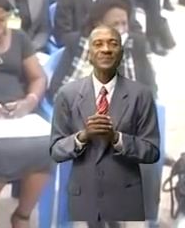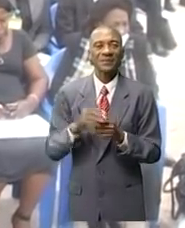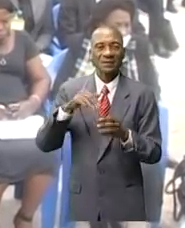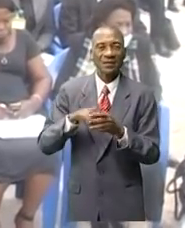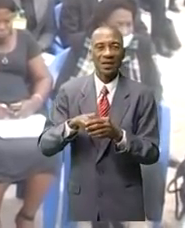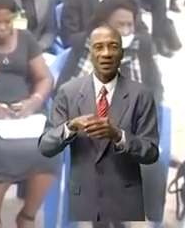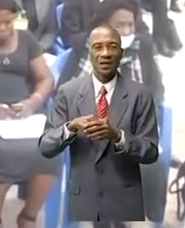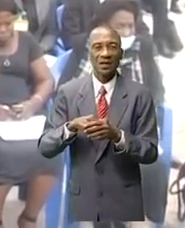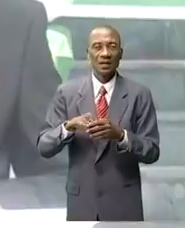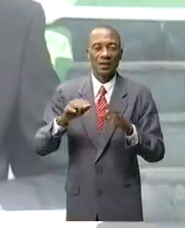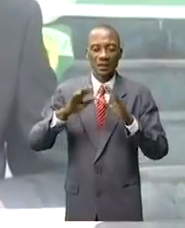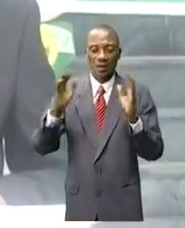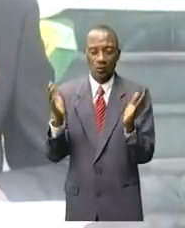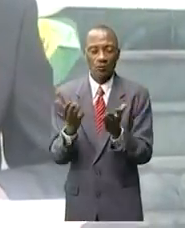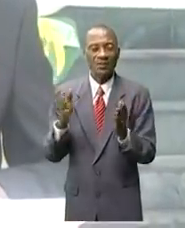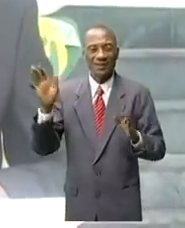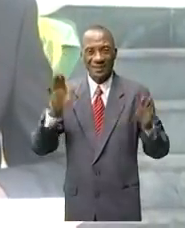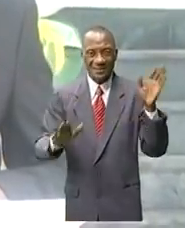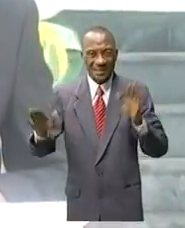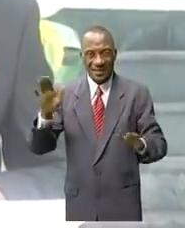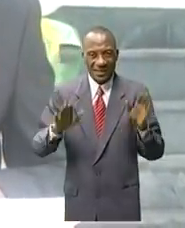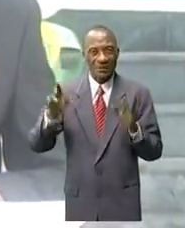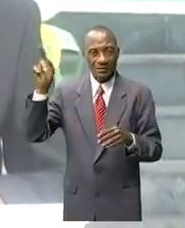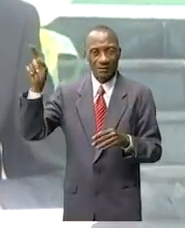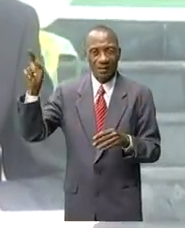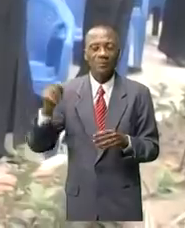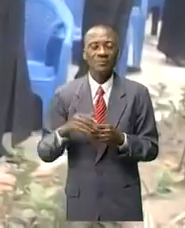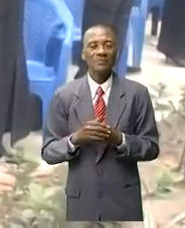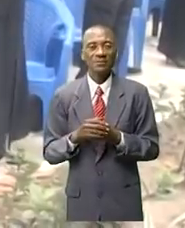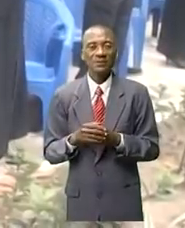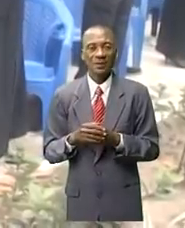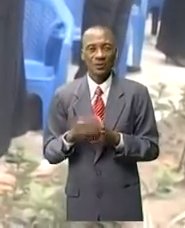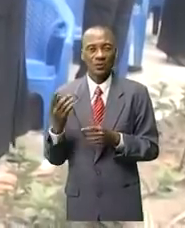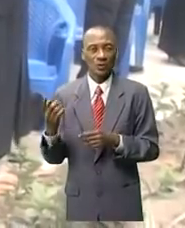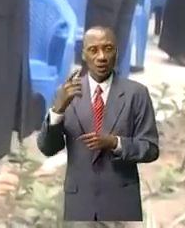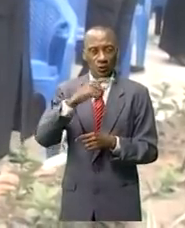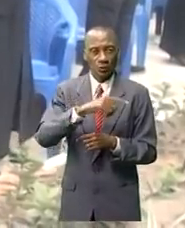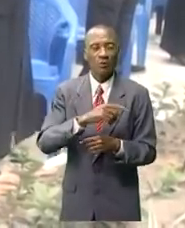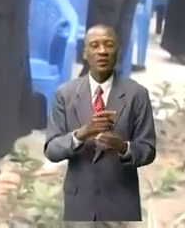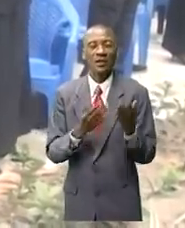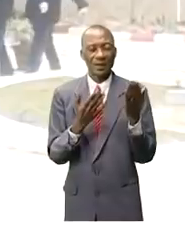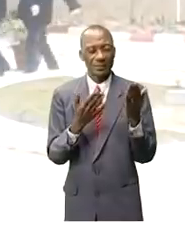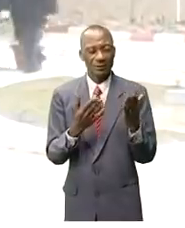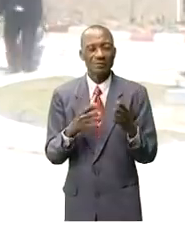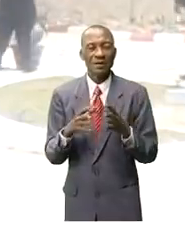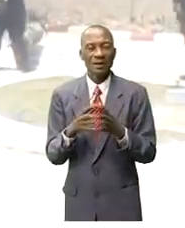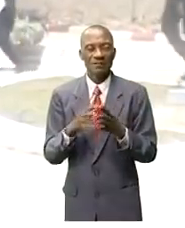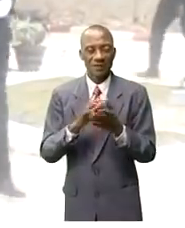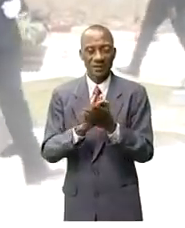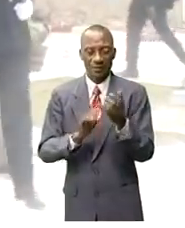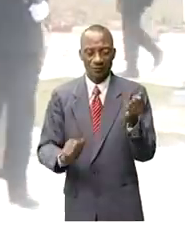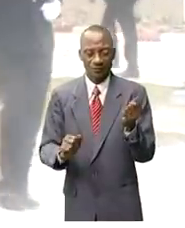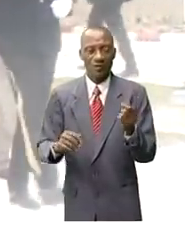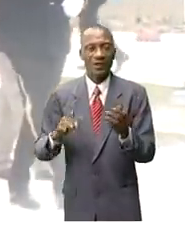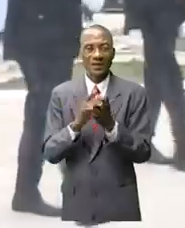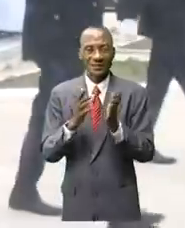commune urbano-rurale de Lancélé. Cette journée de dédicace du Baït, Maisonnée de Dieu de la Voix internationale en RDC, a